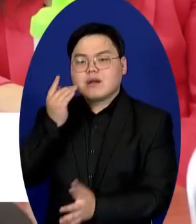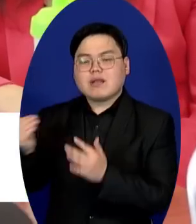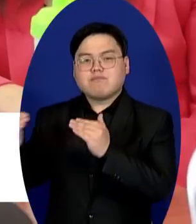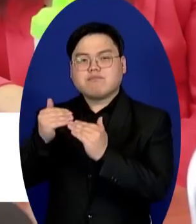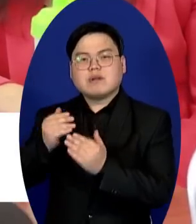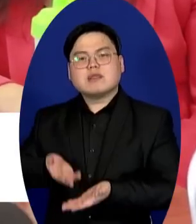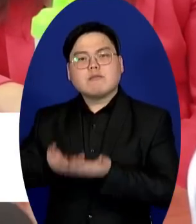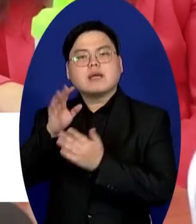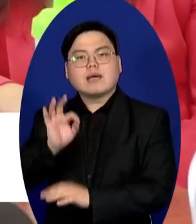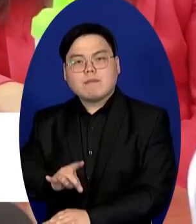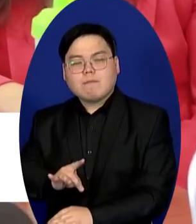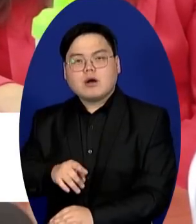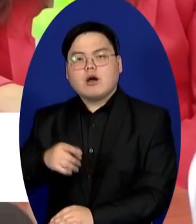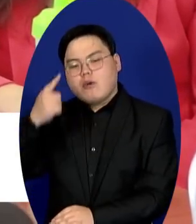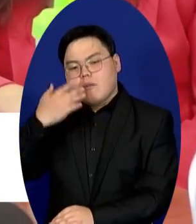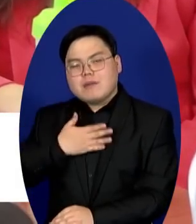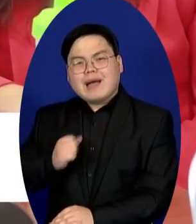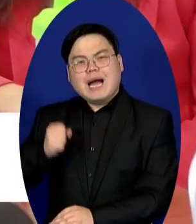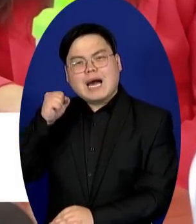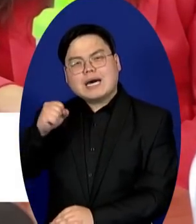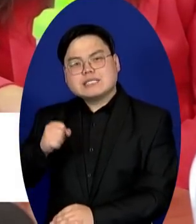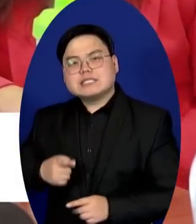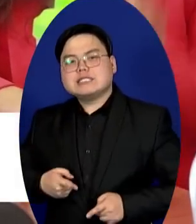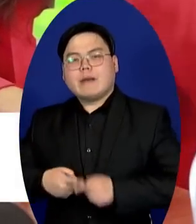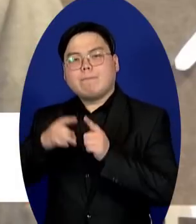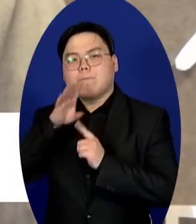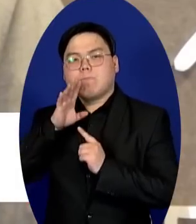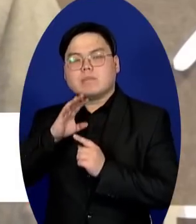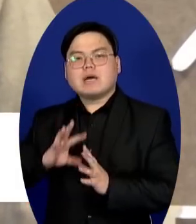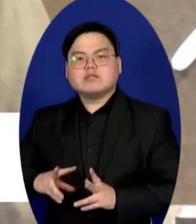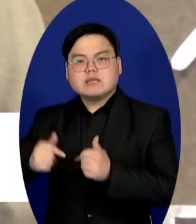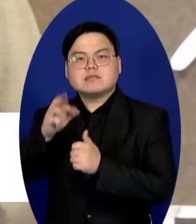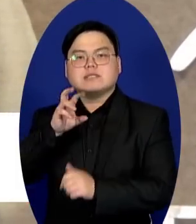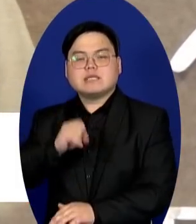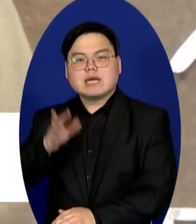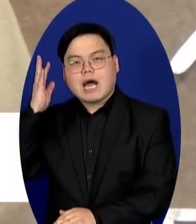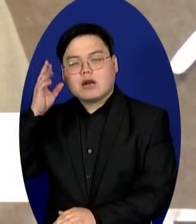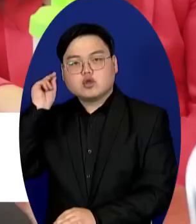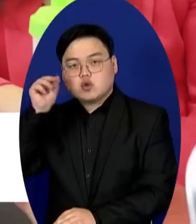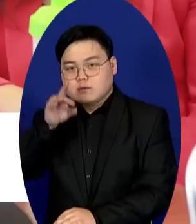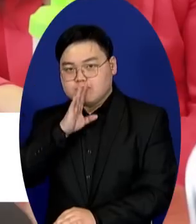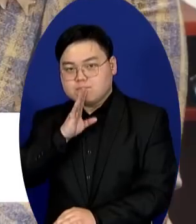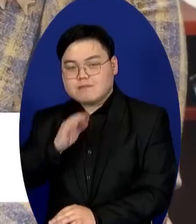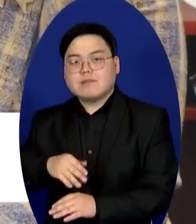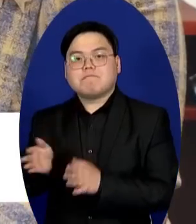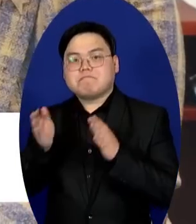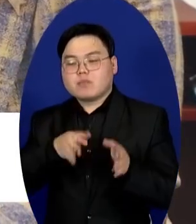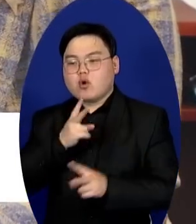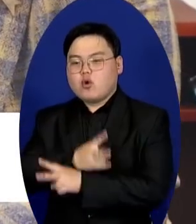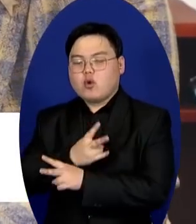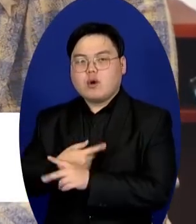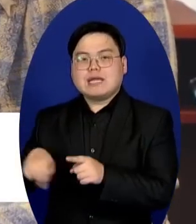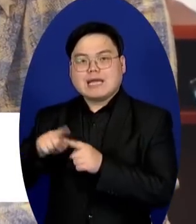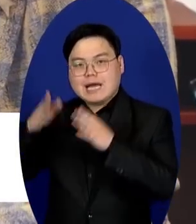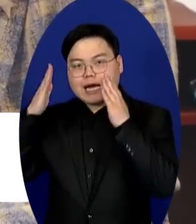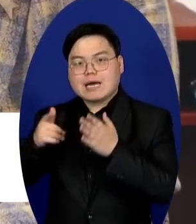дэмжих, дотоод ардчлалыг хэрхэн нэмэгдүүлж яаж өөрчилж төлөвшүүлэх талаар арга зүйд суралцах юм. Нөгөө талаар хуулийн хэрэгжилтэд анхаарах шаардлага